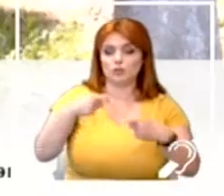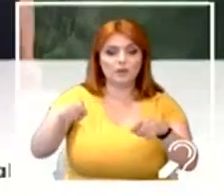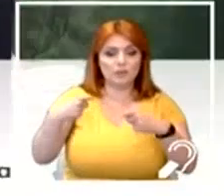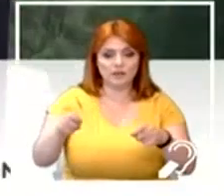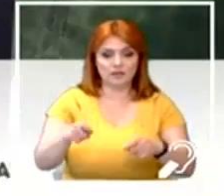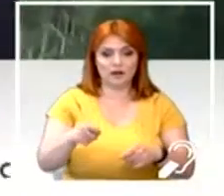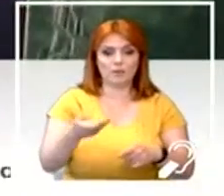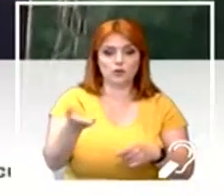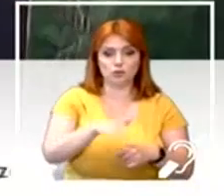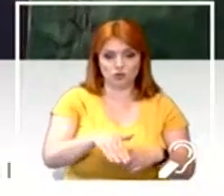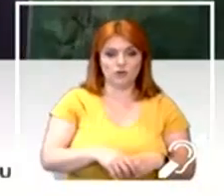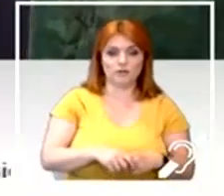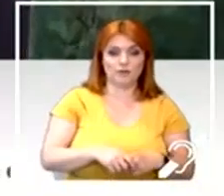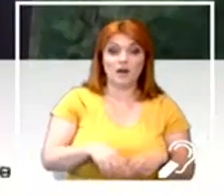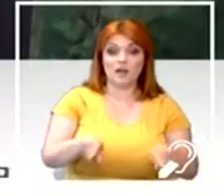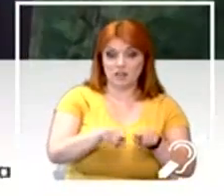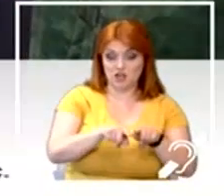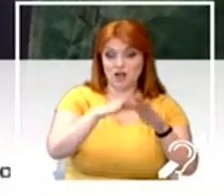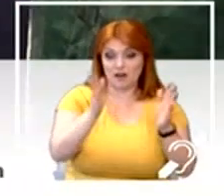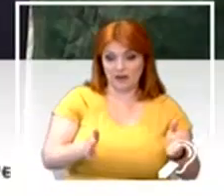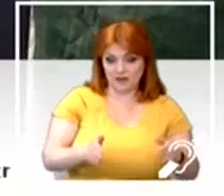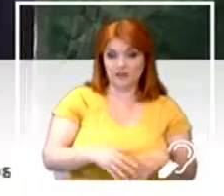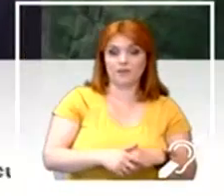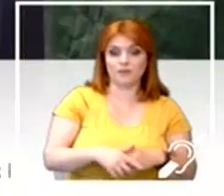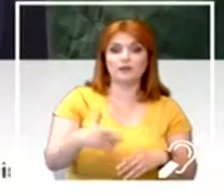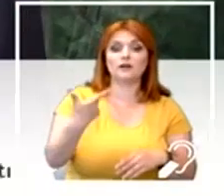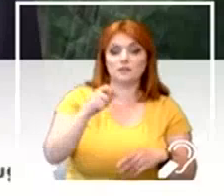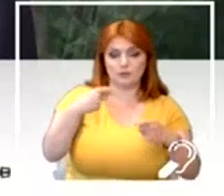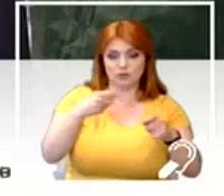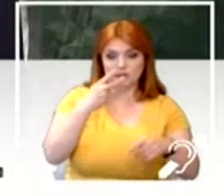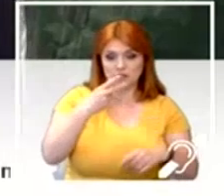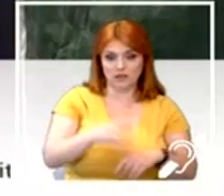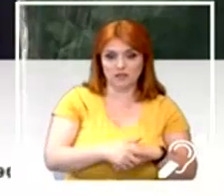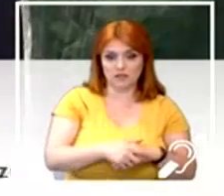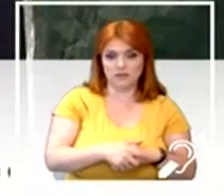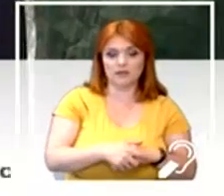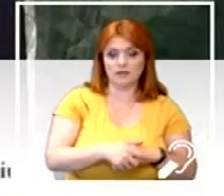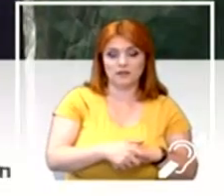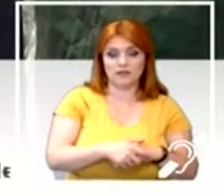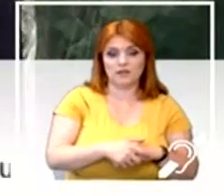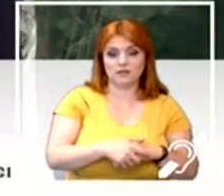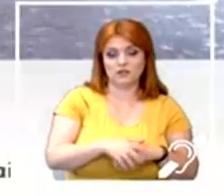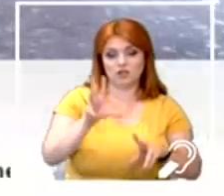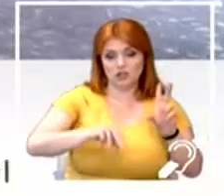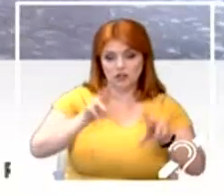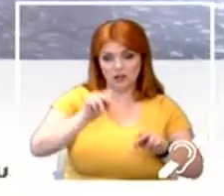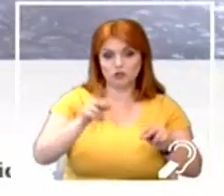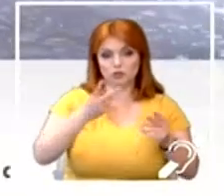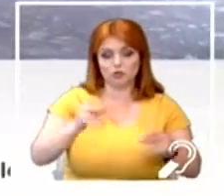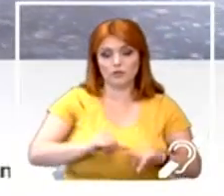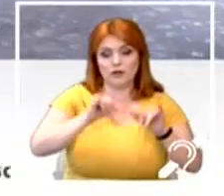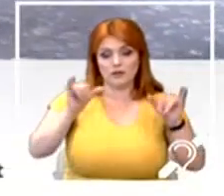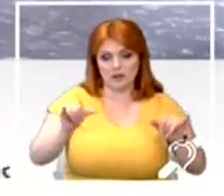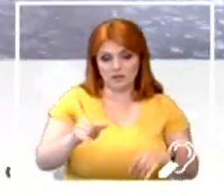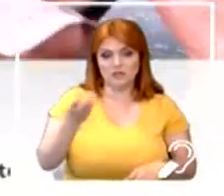mult de lucru. La gheretele din piața centrală, comercianții sfidează legea, iar autoritățile sunt tolerante. În ultimii ani, produsele de tutun